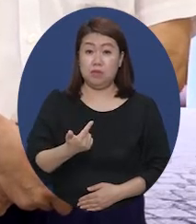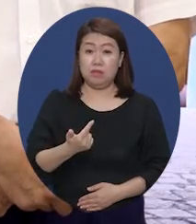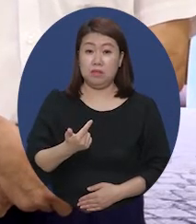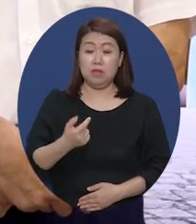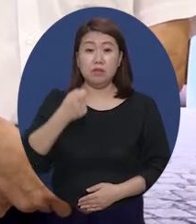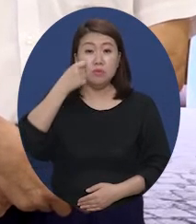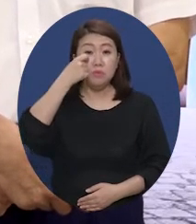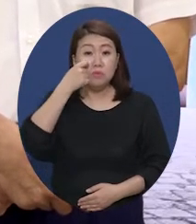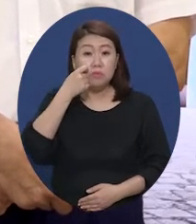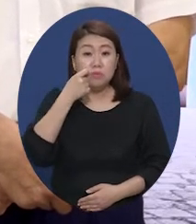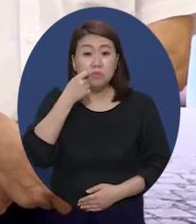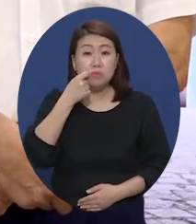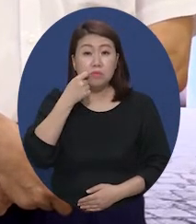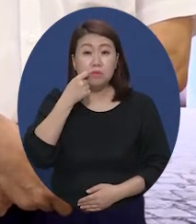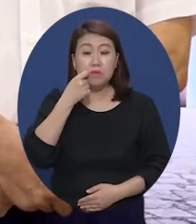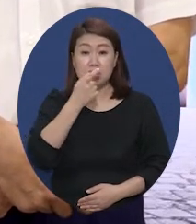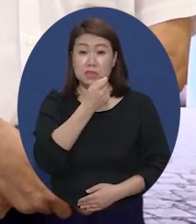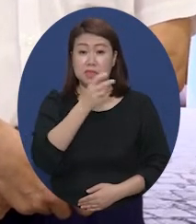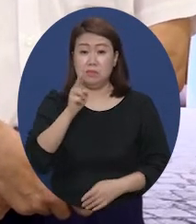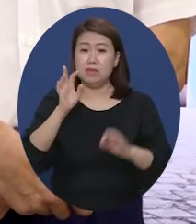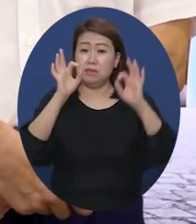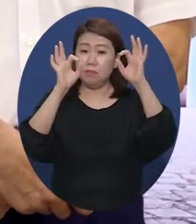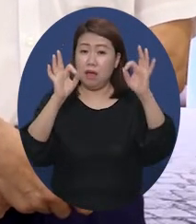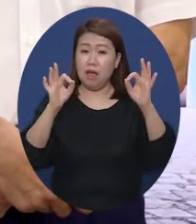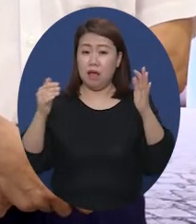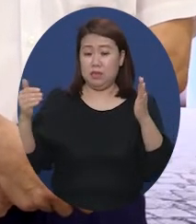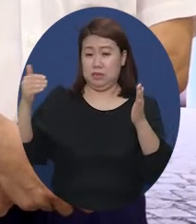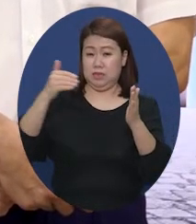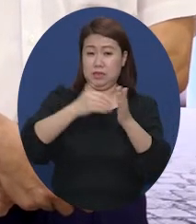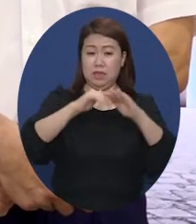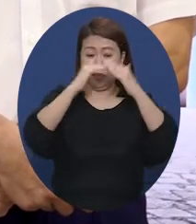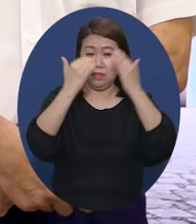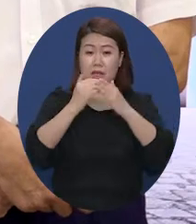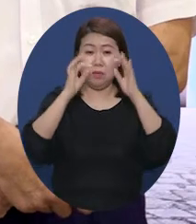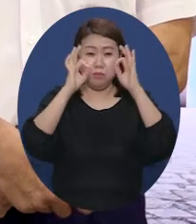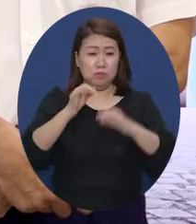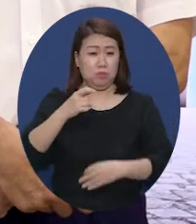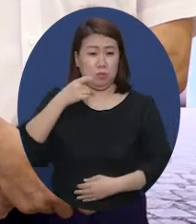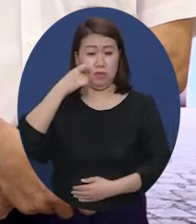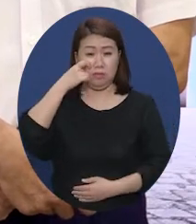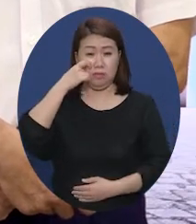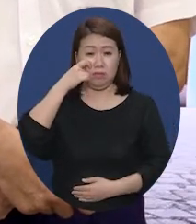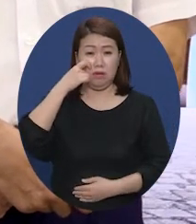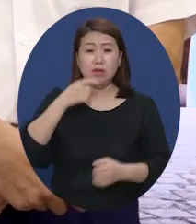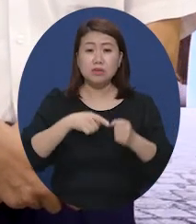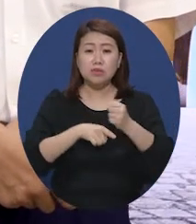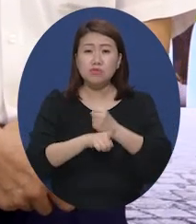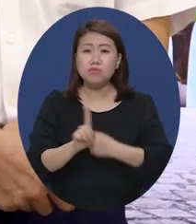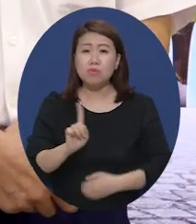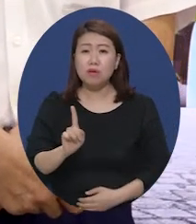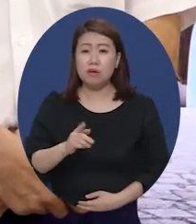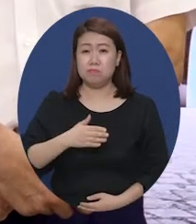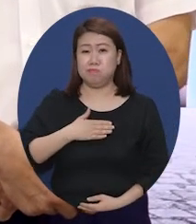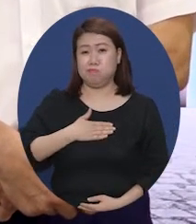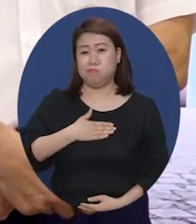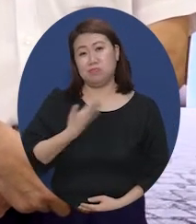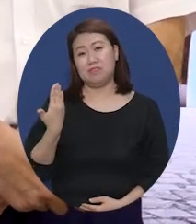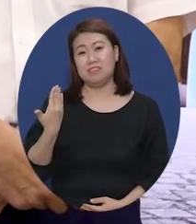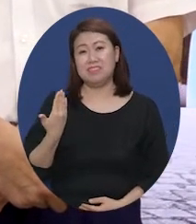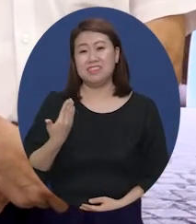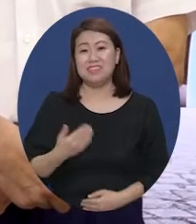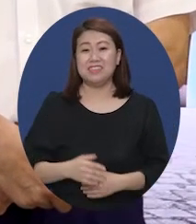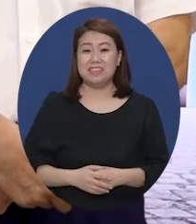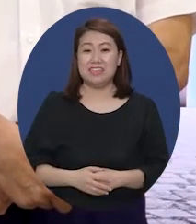그 프로그램을 보면서 끝까지 다 보질 않았습니다. 왜냐하면 사실 속된 말입니다만은 빈정이 좀